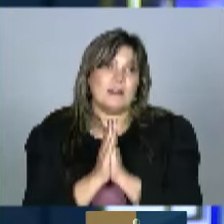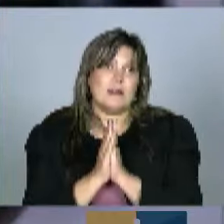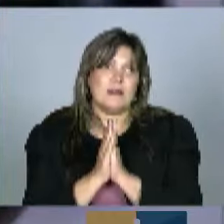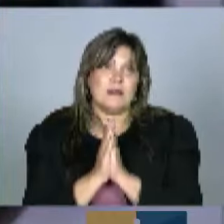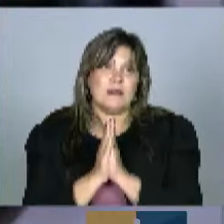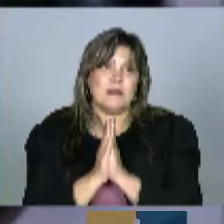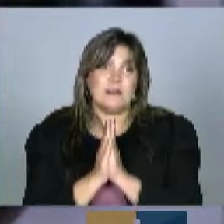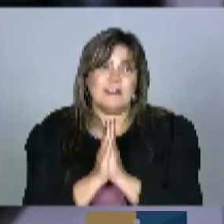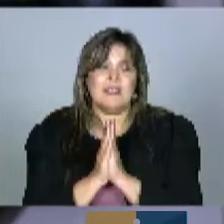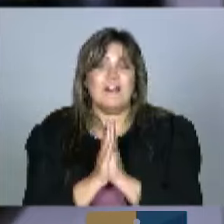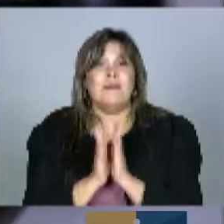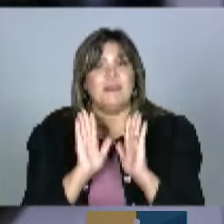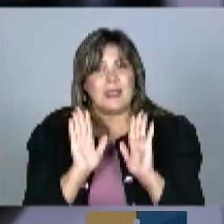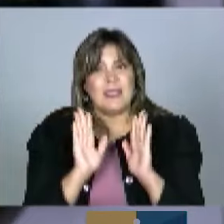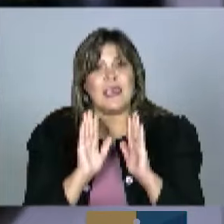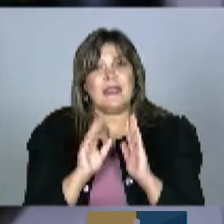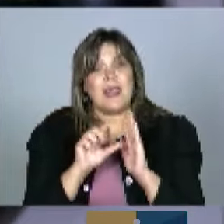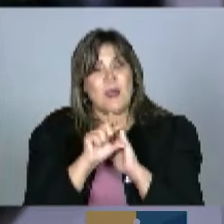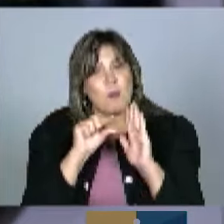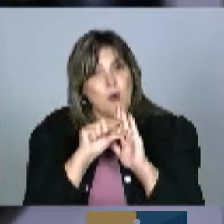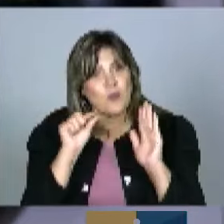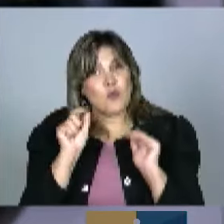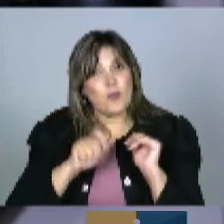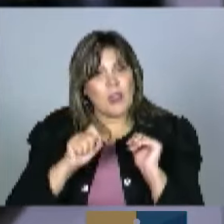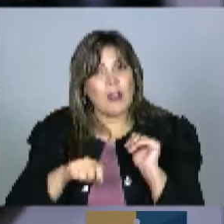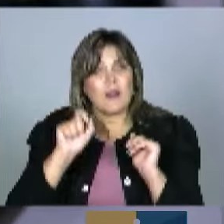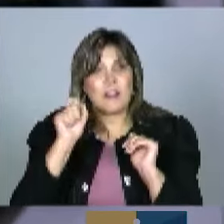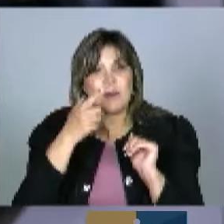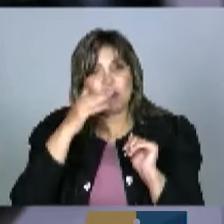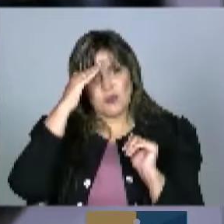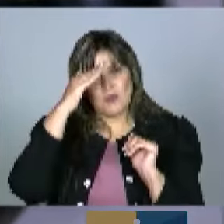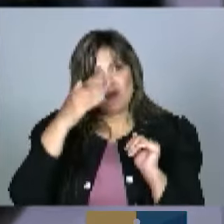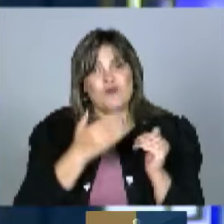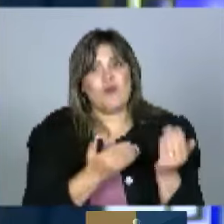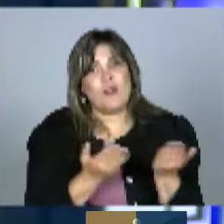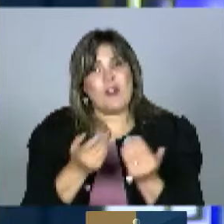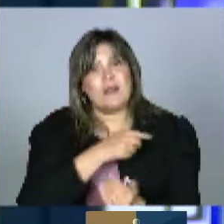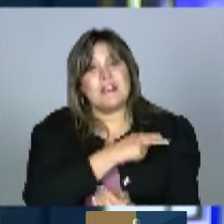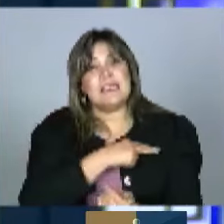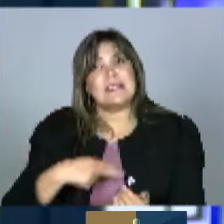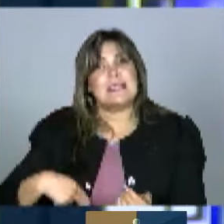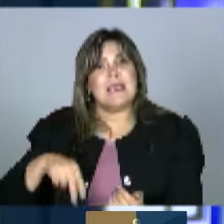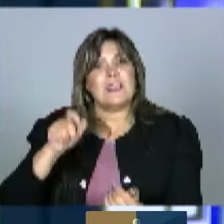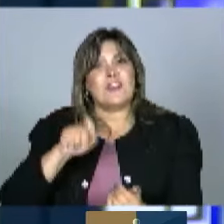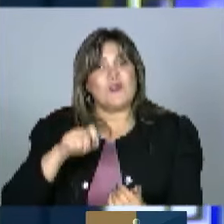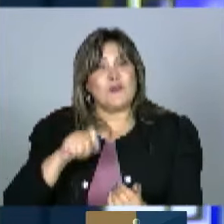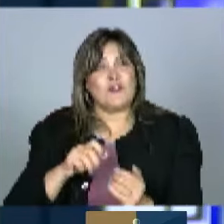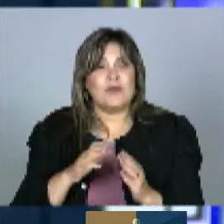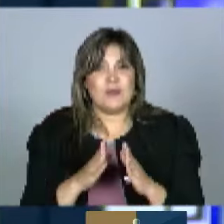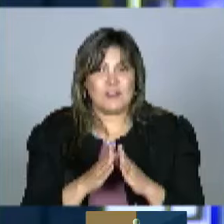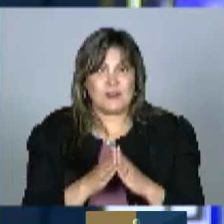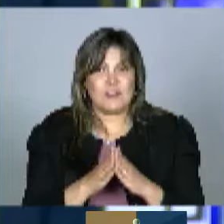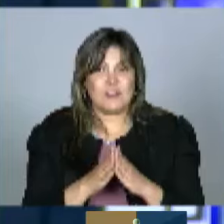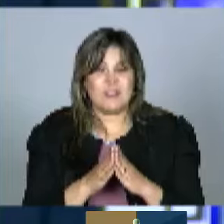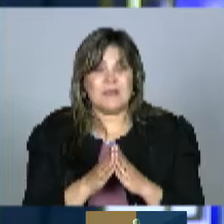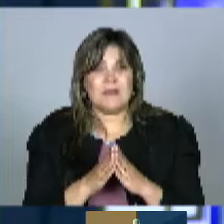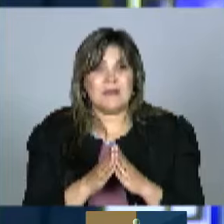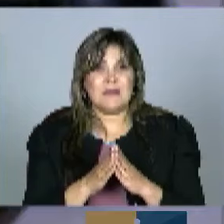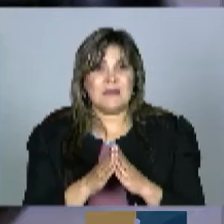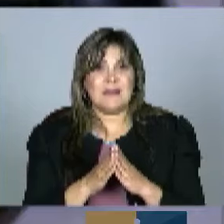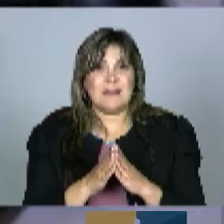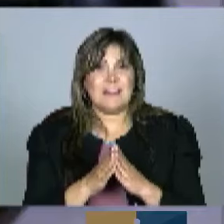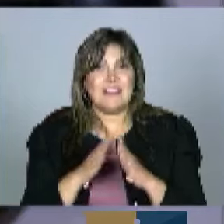الامكان حاولنا نغطي موضوع القضاء المستعجل شكرا سياده المستشار يسري مكاري محامي بالنقد والدستوريه اكيد شرفتنا شكرا فندم شكرا شكرا يا